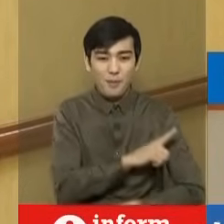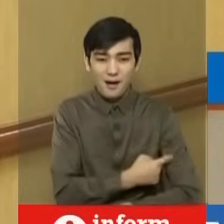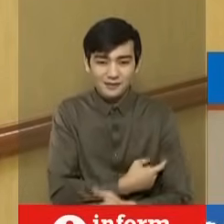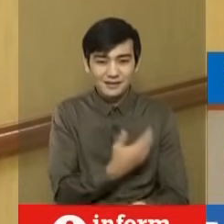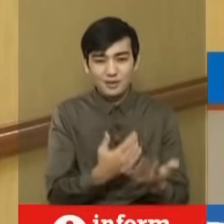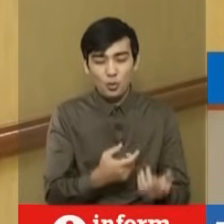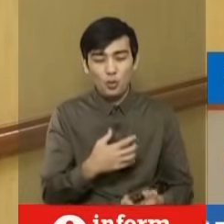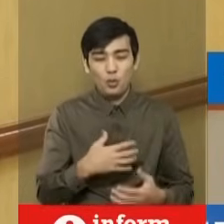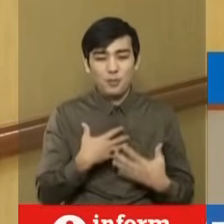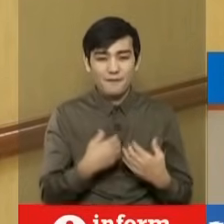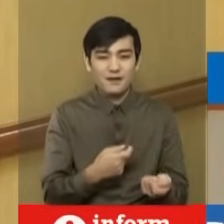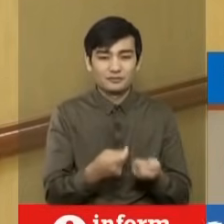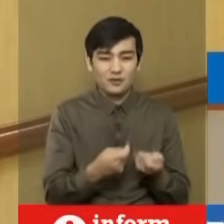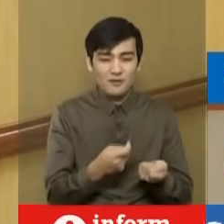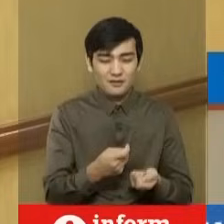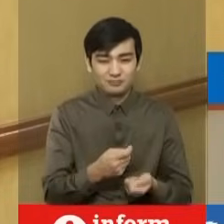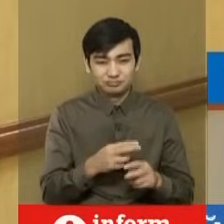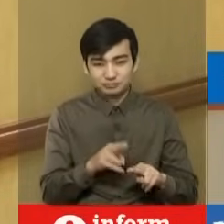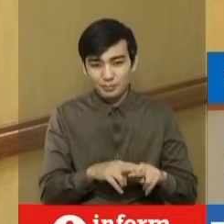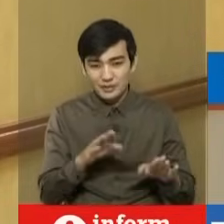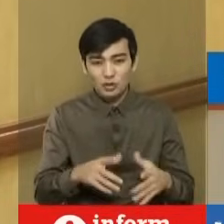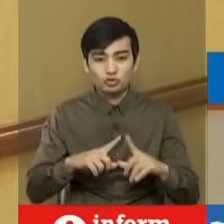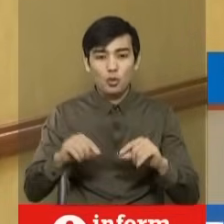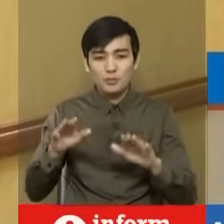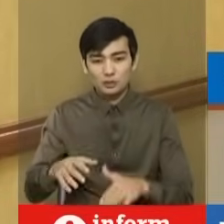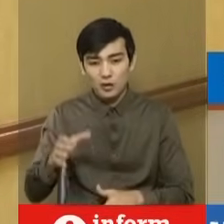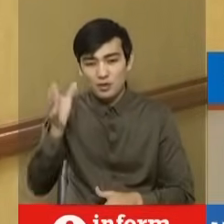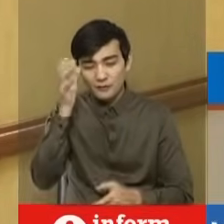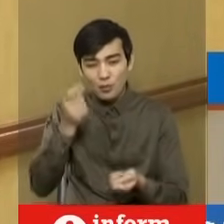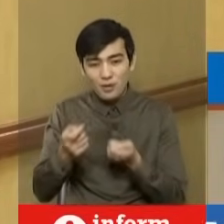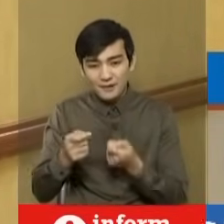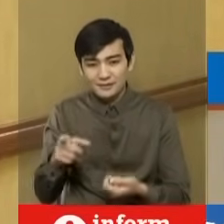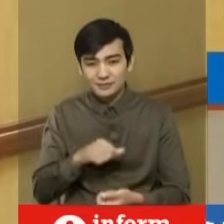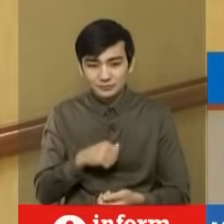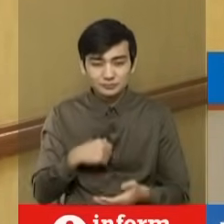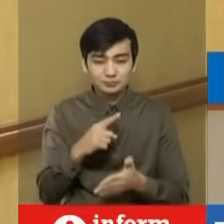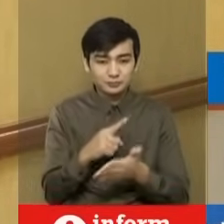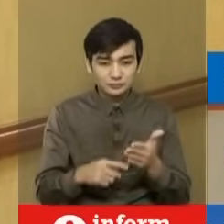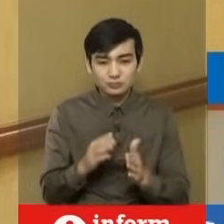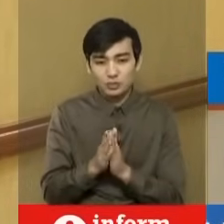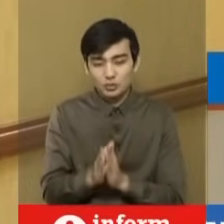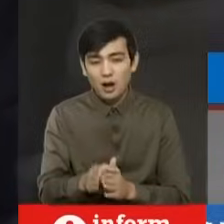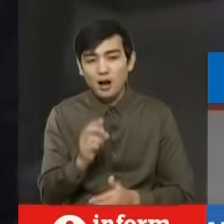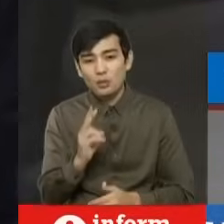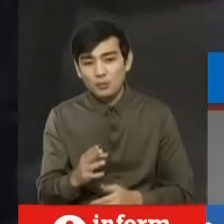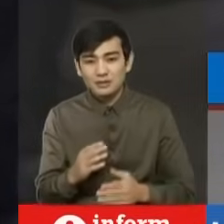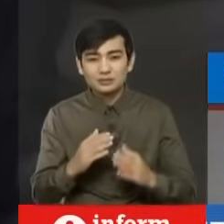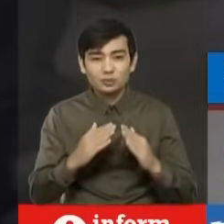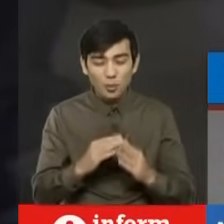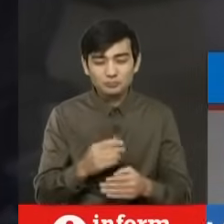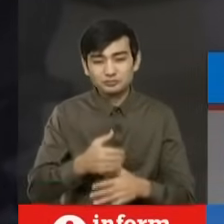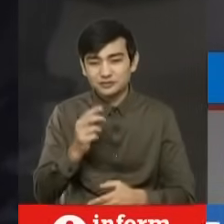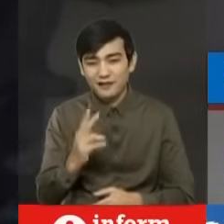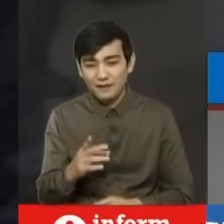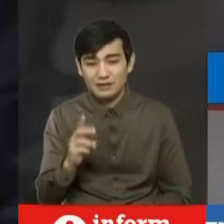управлени здравоохранения либо Это школа управления образования заказать что у меня вот такая трещина проу жилой дом есть КС всё будет ясно